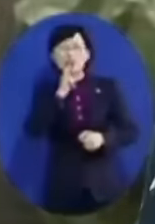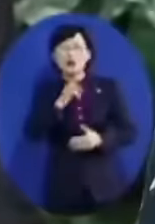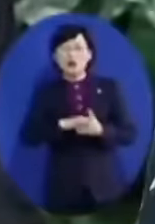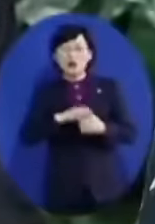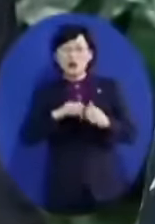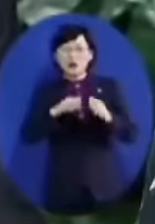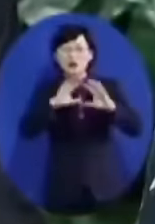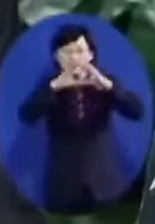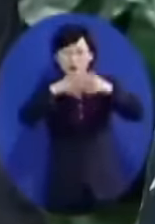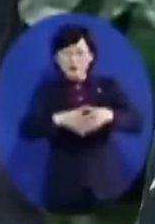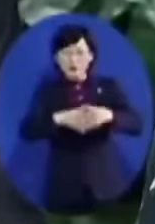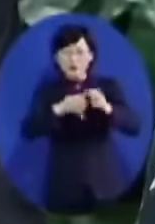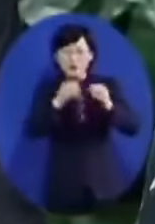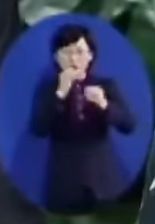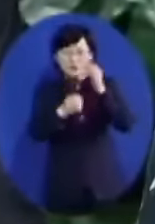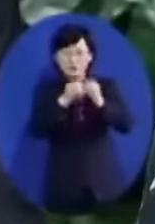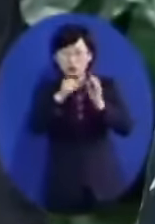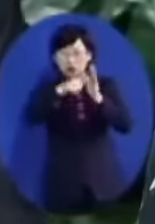스카인 괴테가